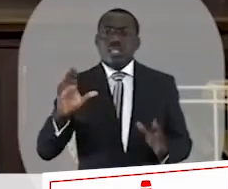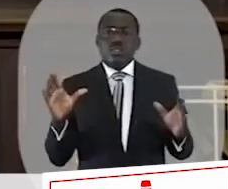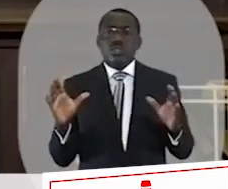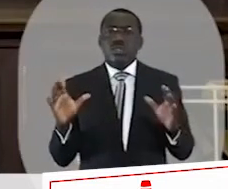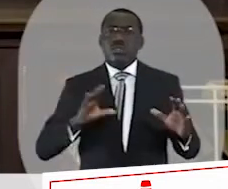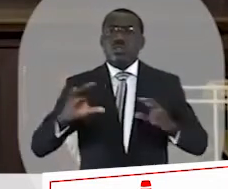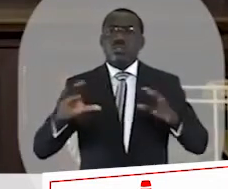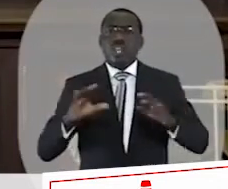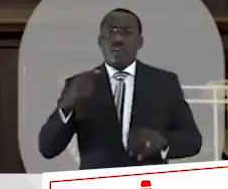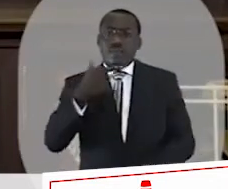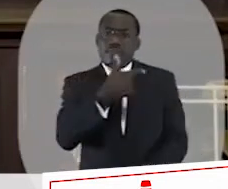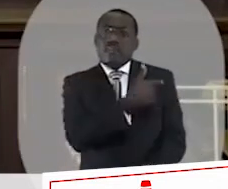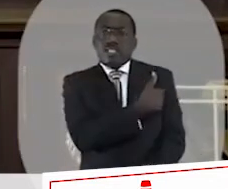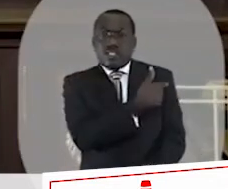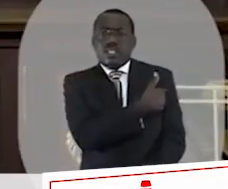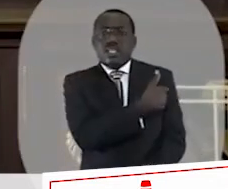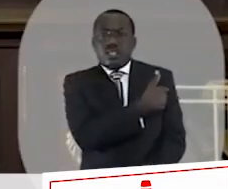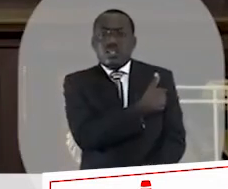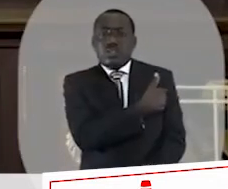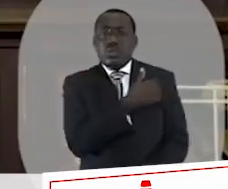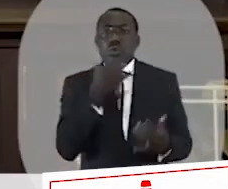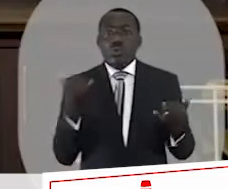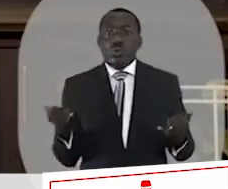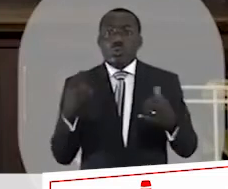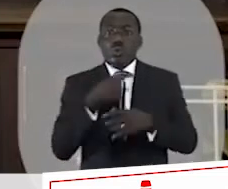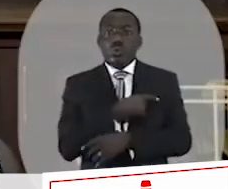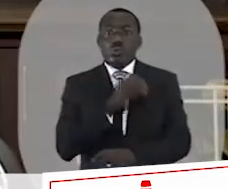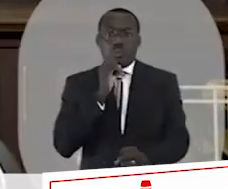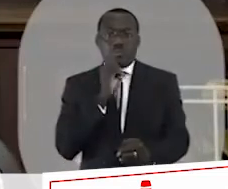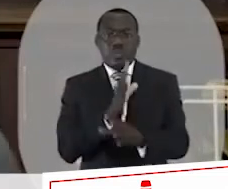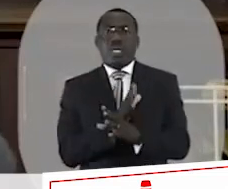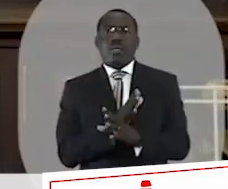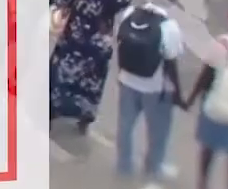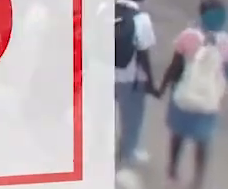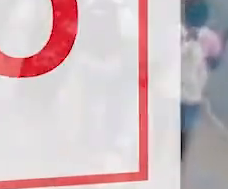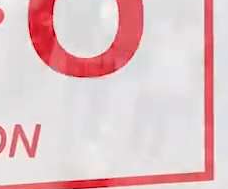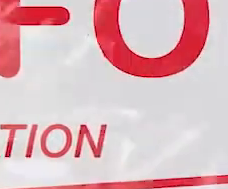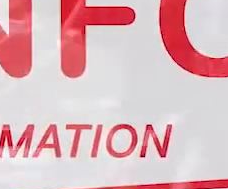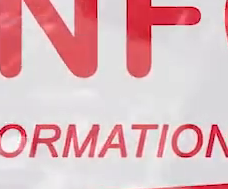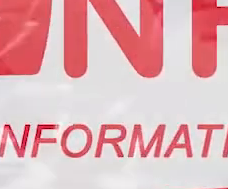s'est déjà vu livrer 100 mille doses de vaccin par ce dernier